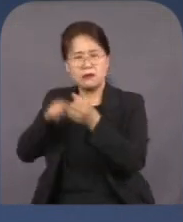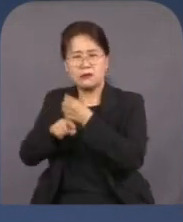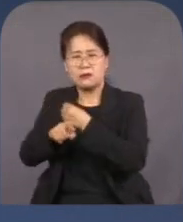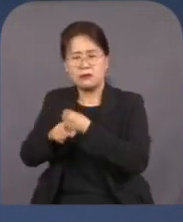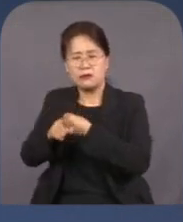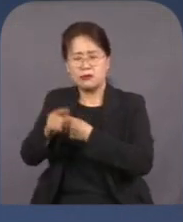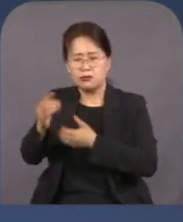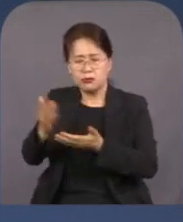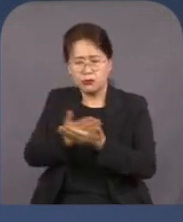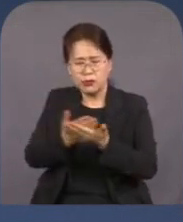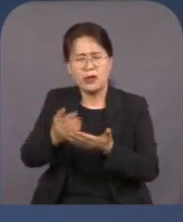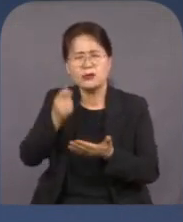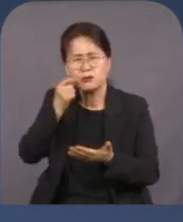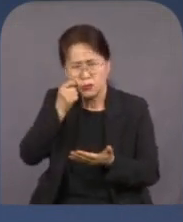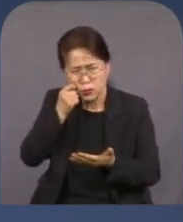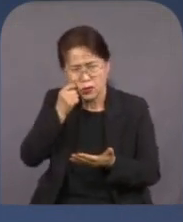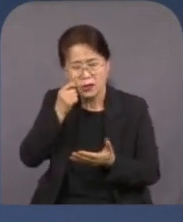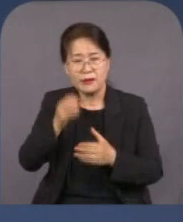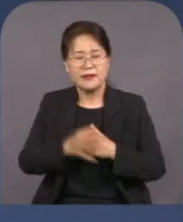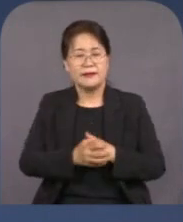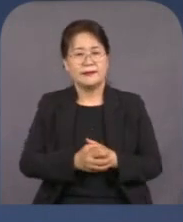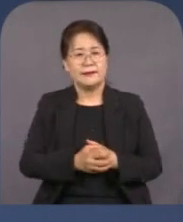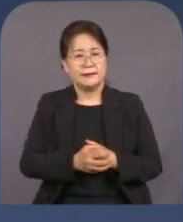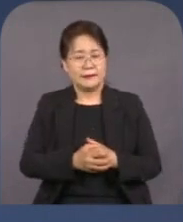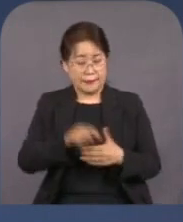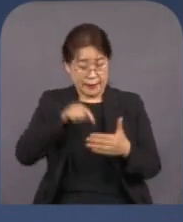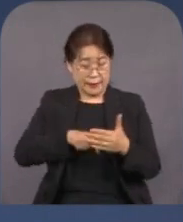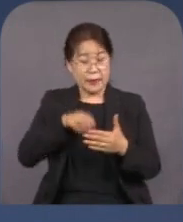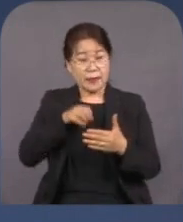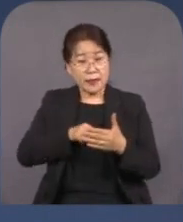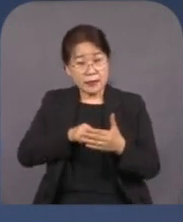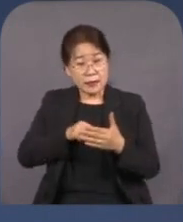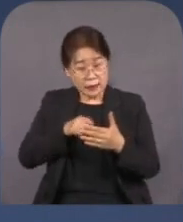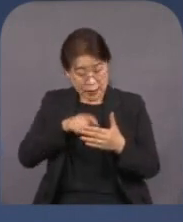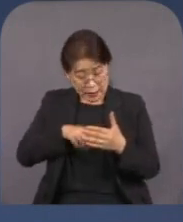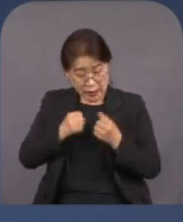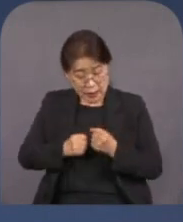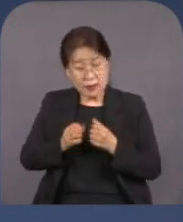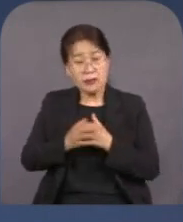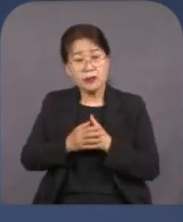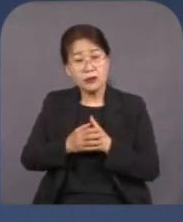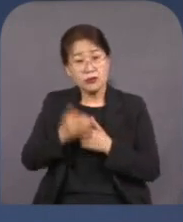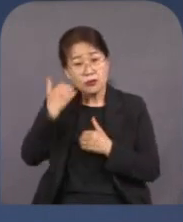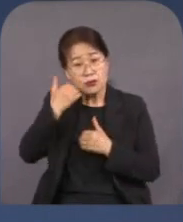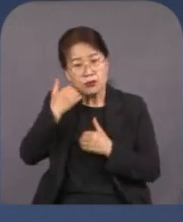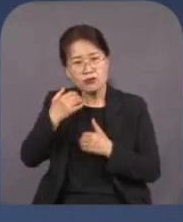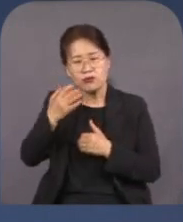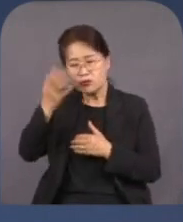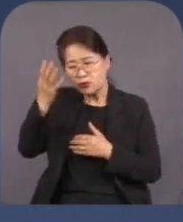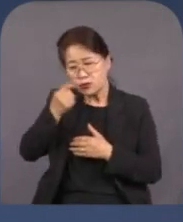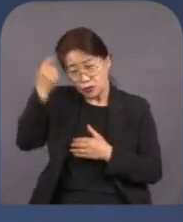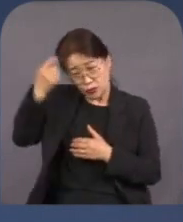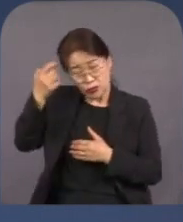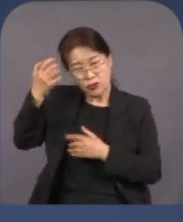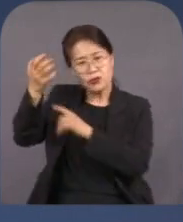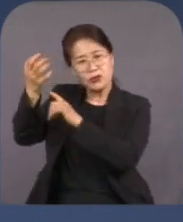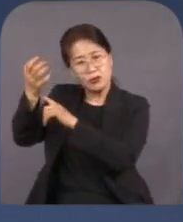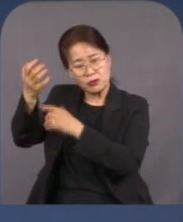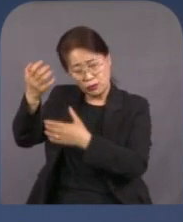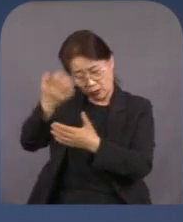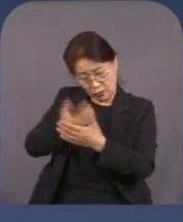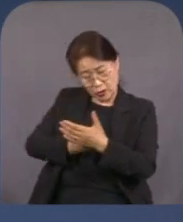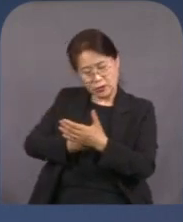쉽지 않습니다 그런데 우리 안에 계신 성령님은요 하나님 아버지의 뜻이 무엇인지를